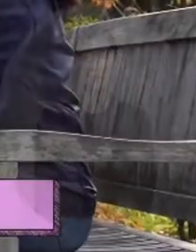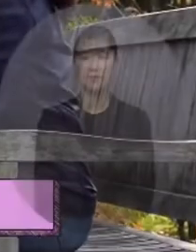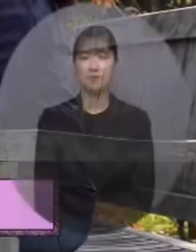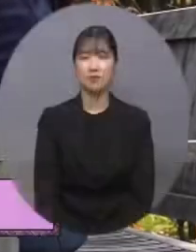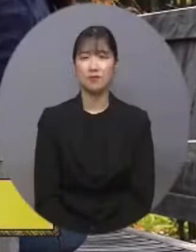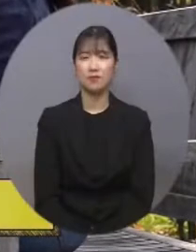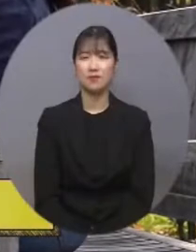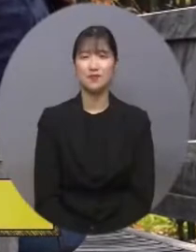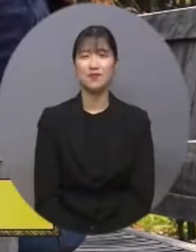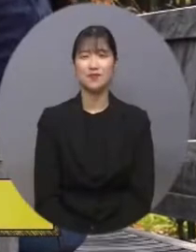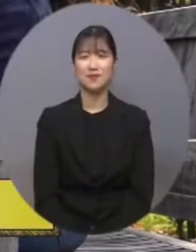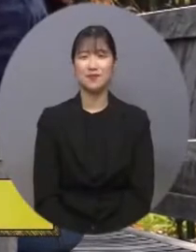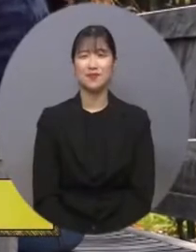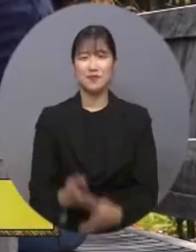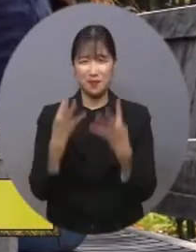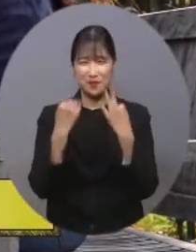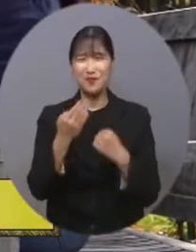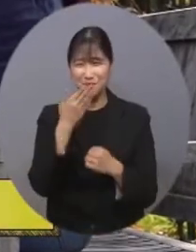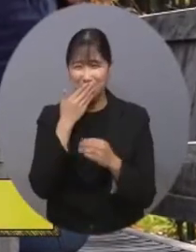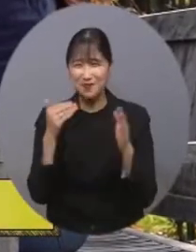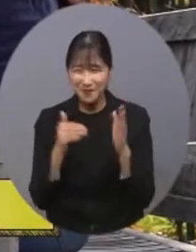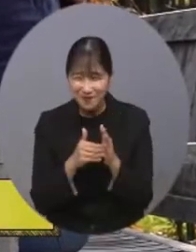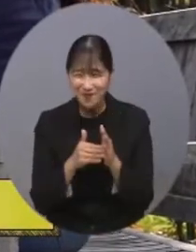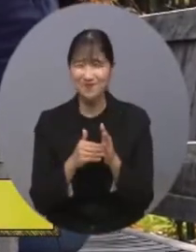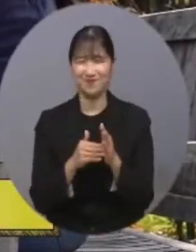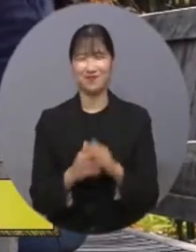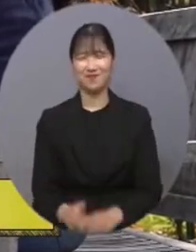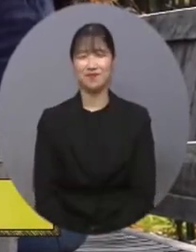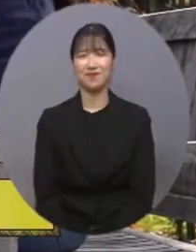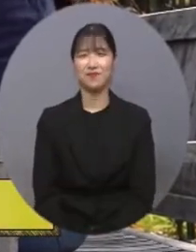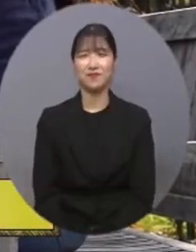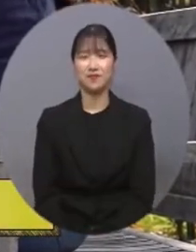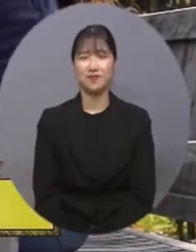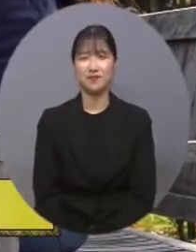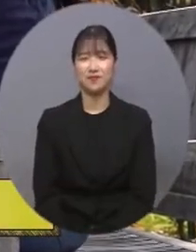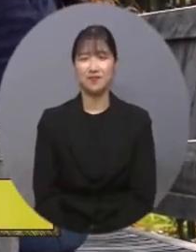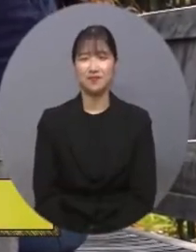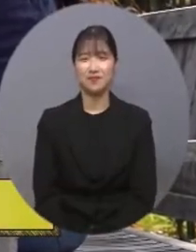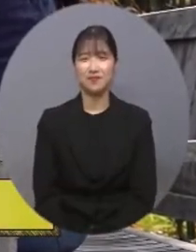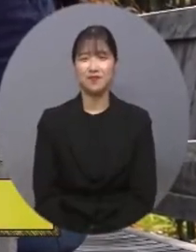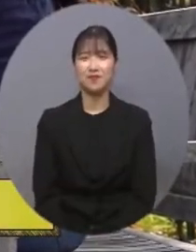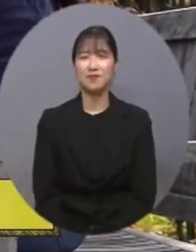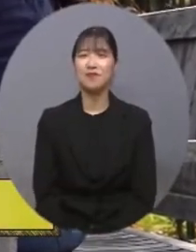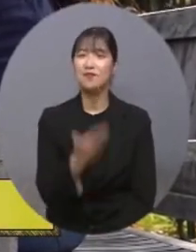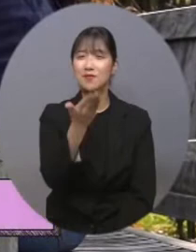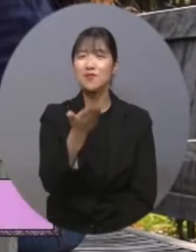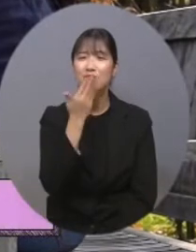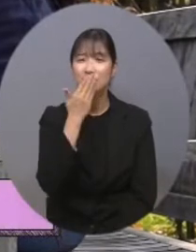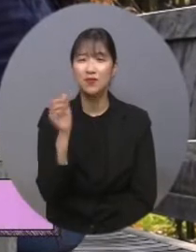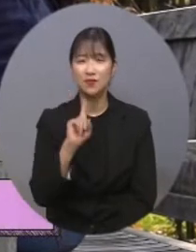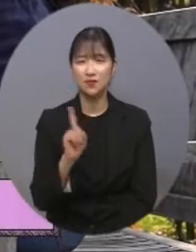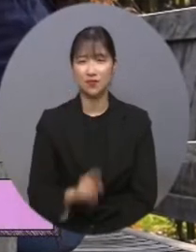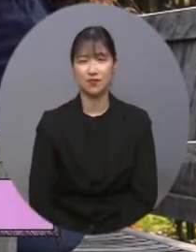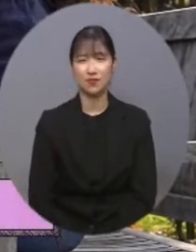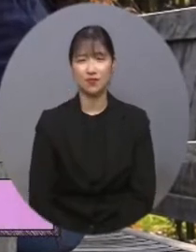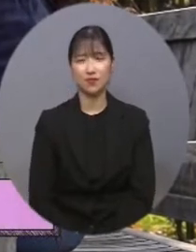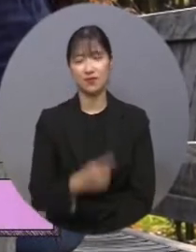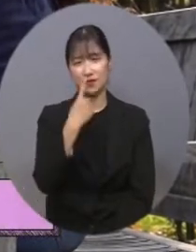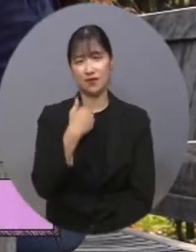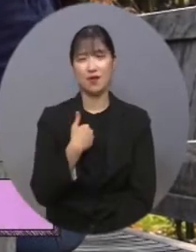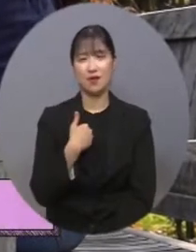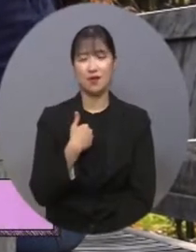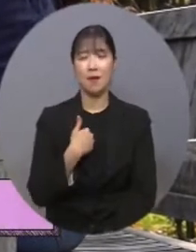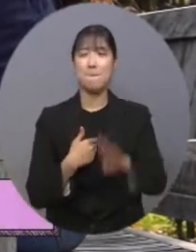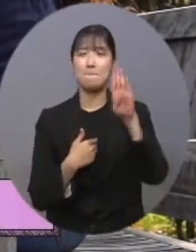많이 먹었대요. 아 그냥 많이 먹었다고? 그냥 많이 먹었다고? 그럼 어떤 메뉴 드셨어요? 저는 네. B